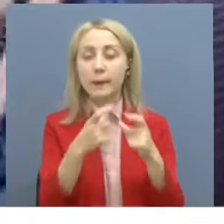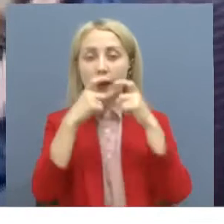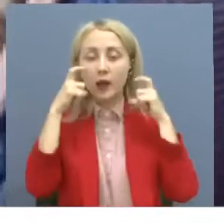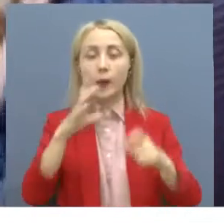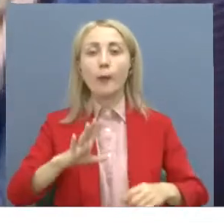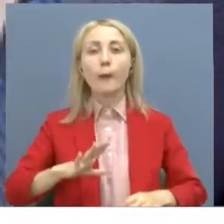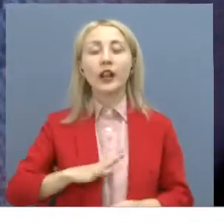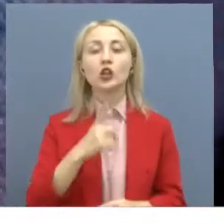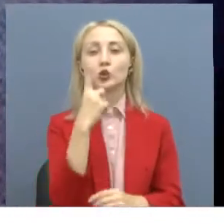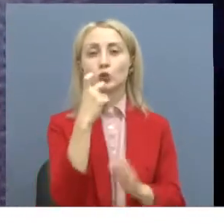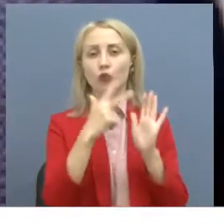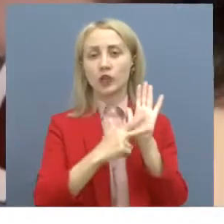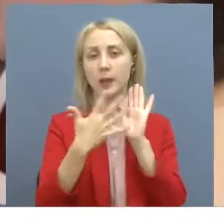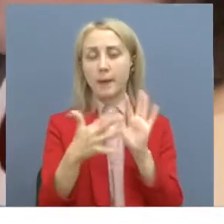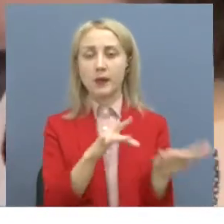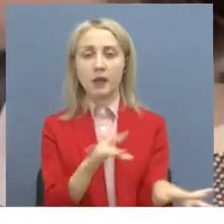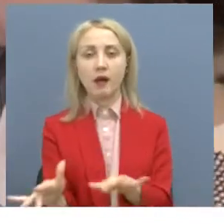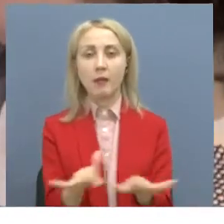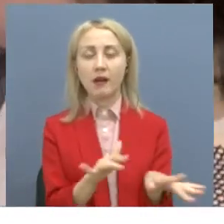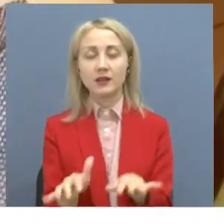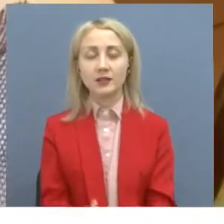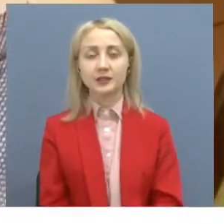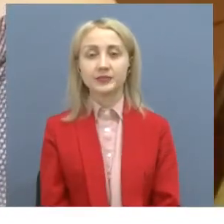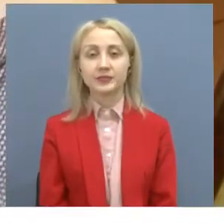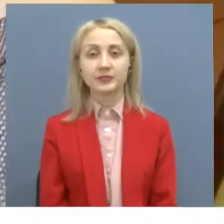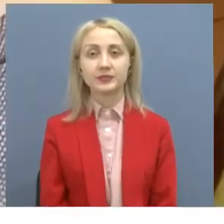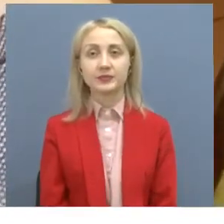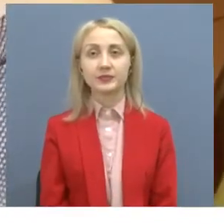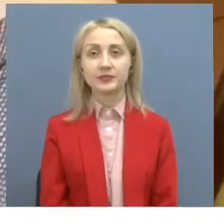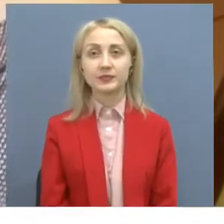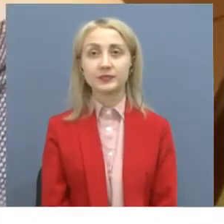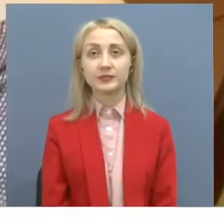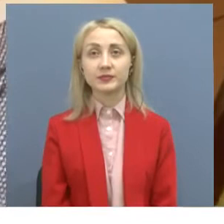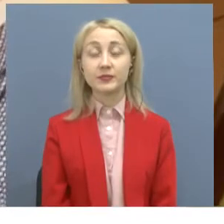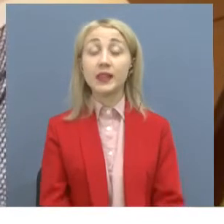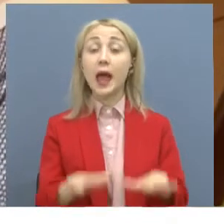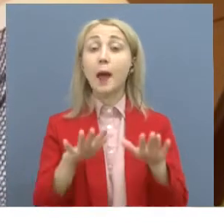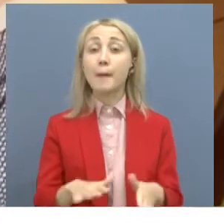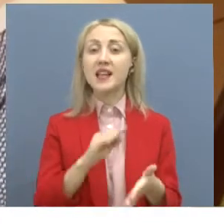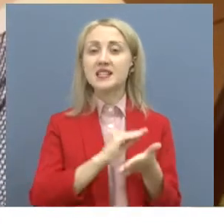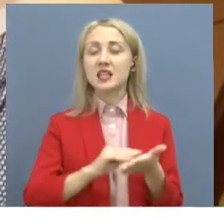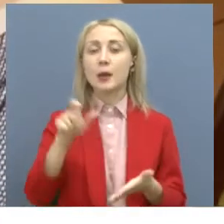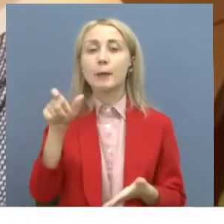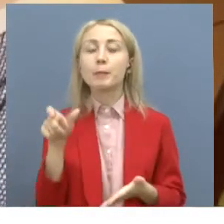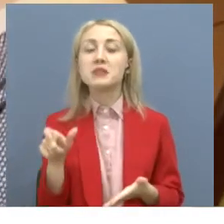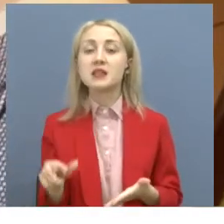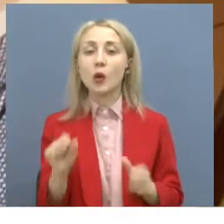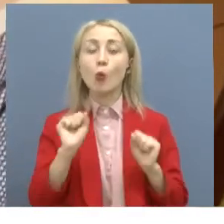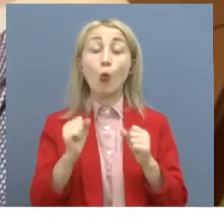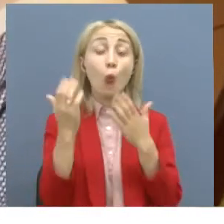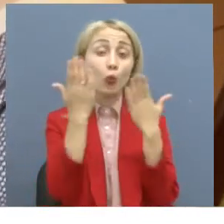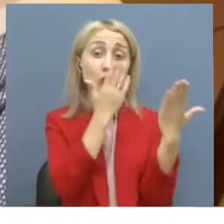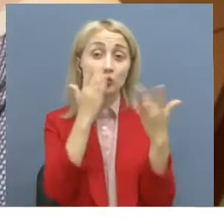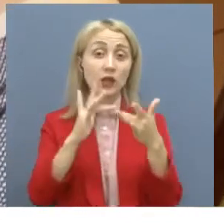ордасы 185 шара ұйымдастырған. С электронной версией книг. Жергілікті ақын жазушылардың шығармаларын